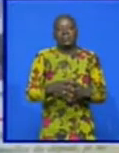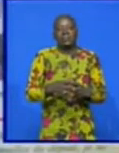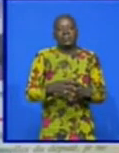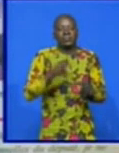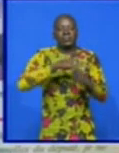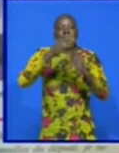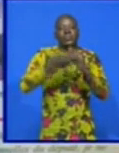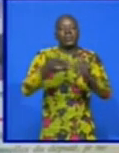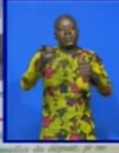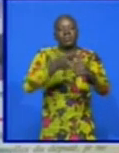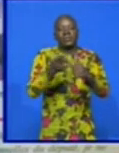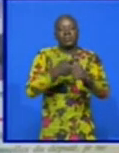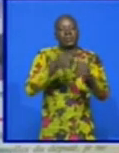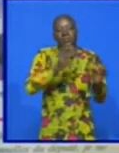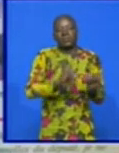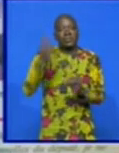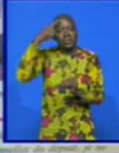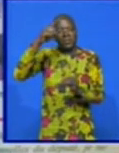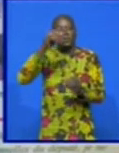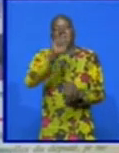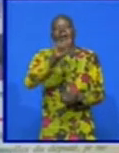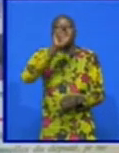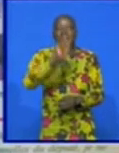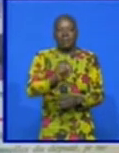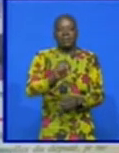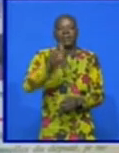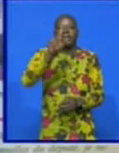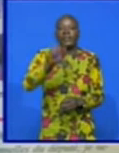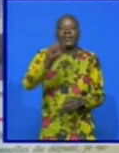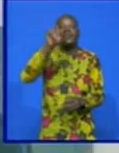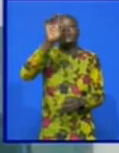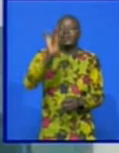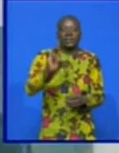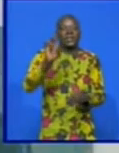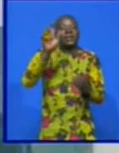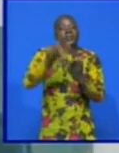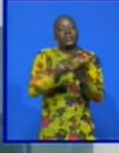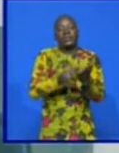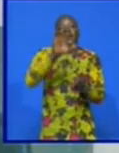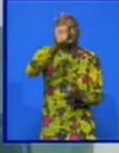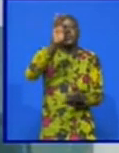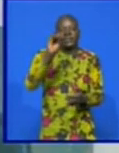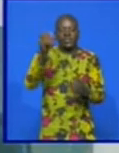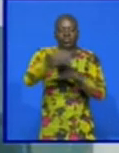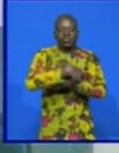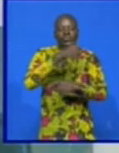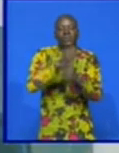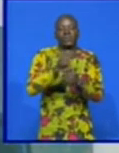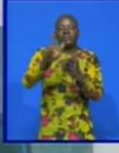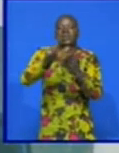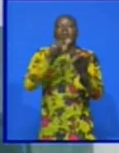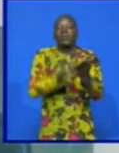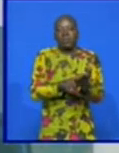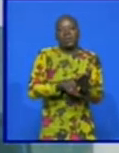lors de la première session ordinaire de l'Assemblée nationale, 27 lois votées en 90 jours de travaux. Des lois, selon Sidoya,